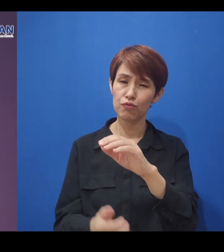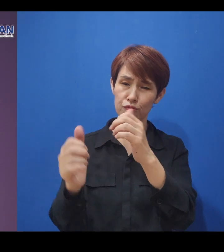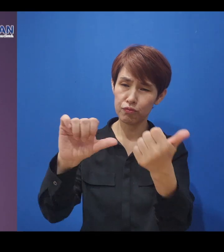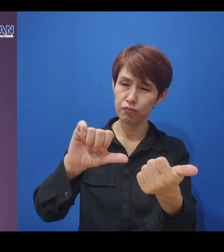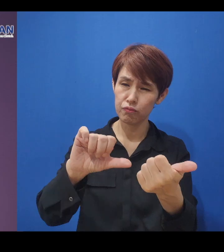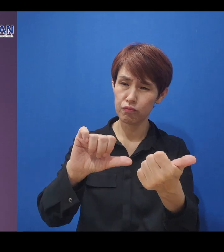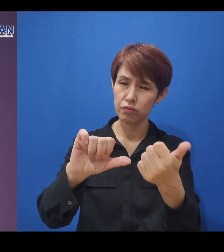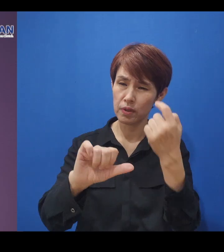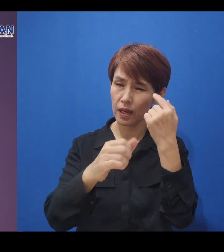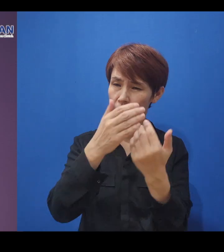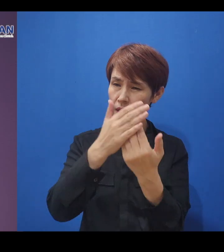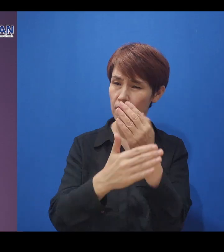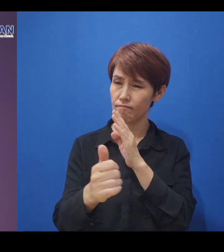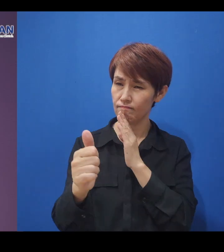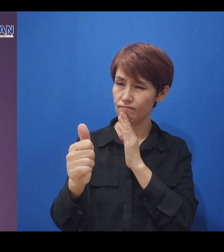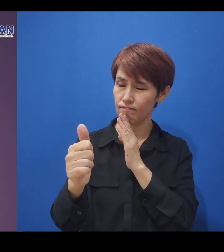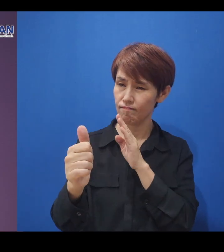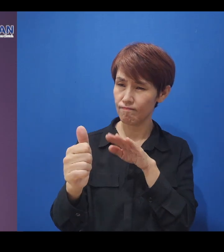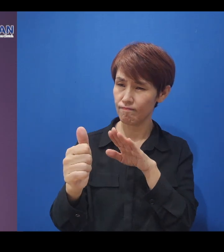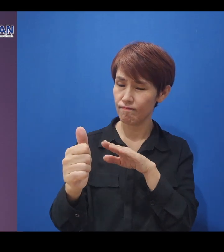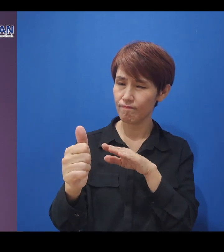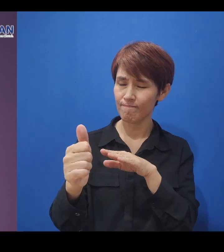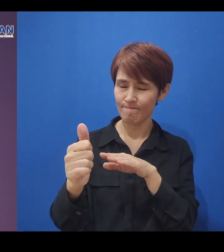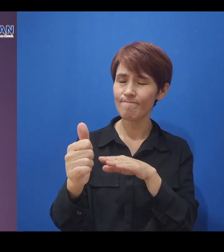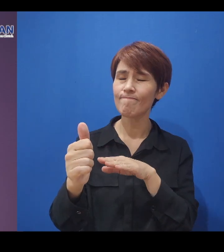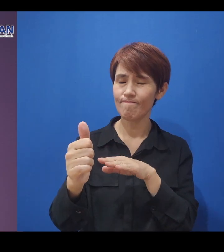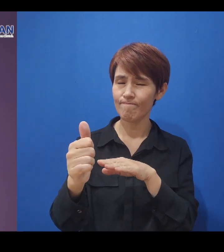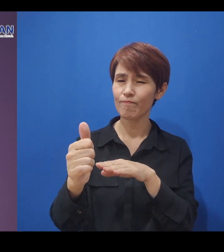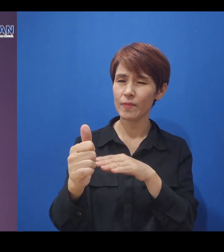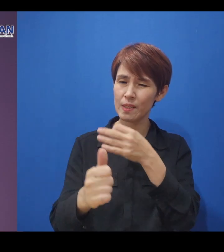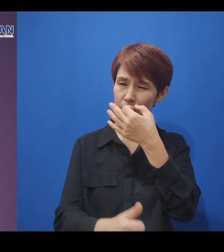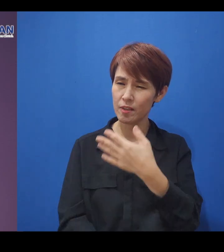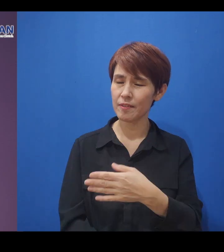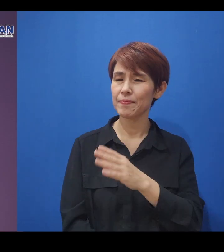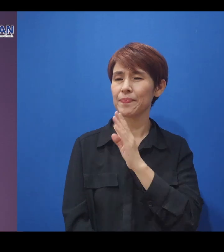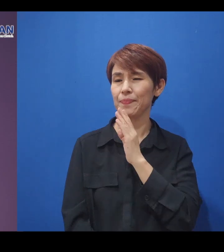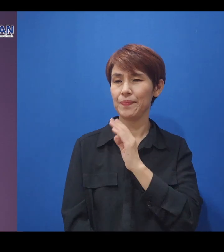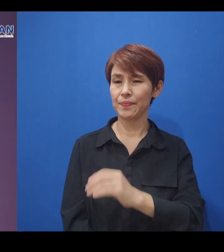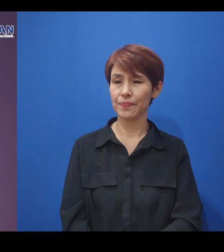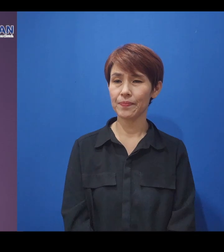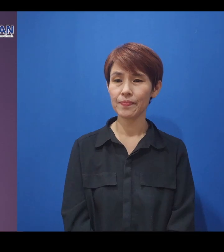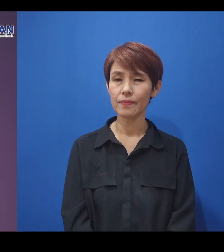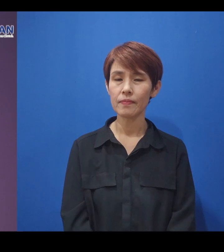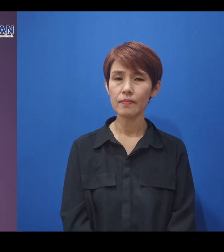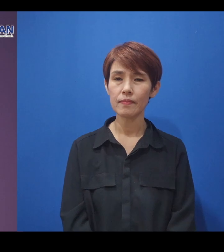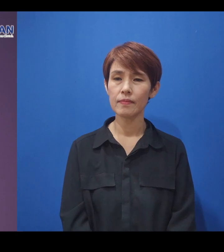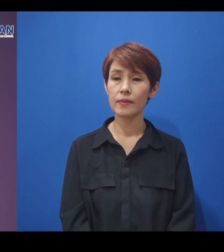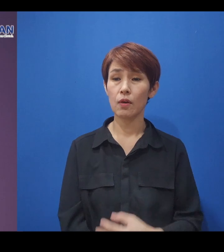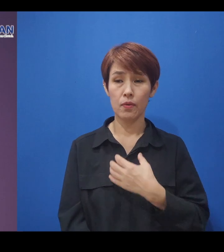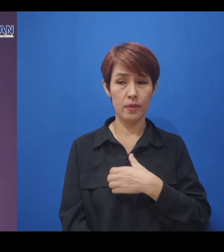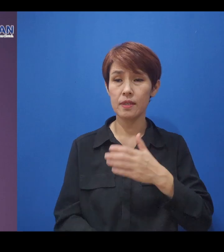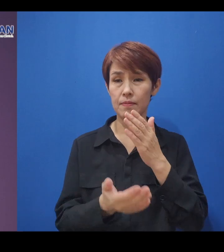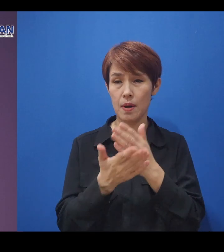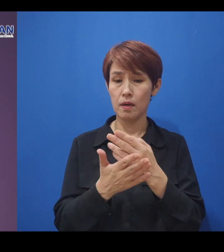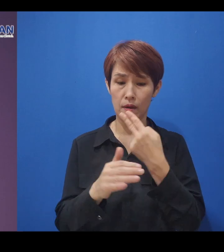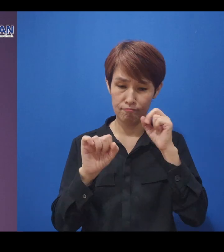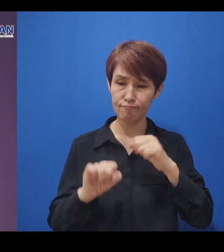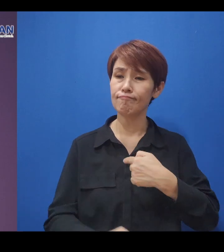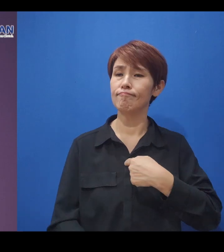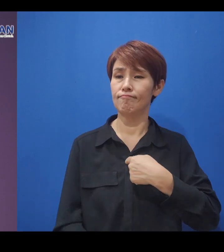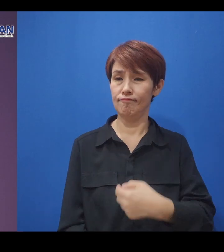죽었는지 자꾸 생각이 나지. 그래, 힘이 들겠다. 근데 걱정하지 마. 나